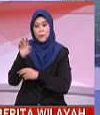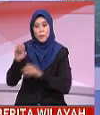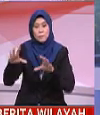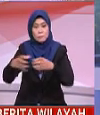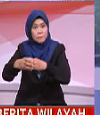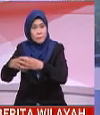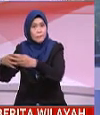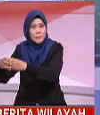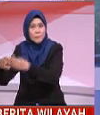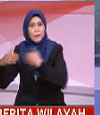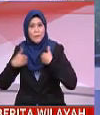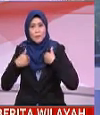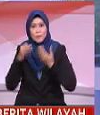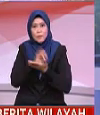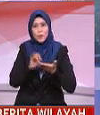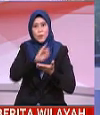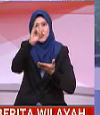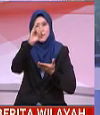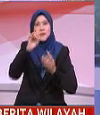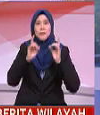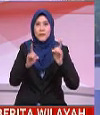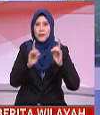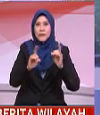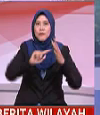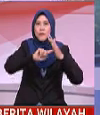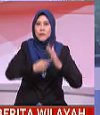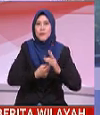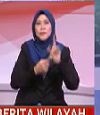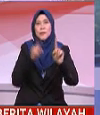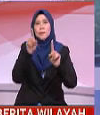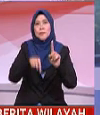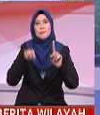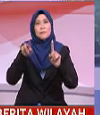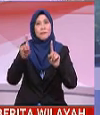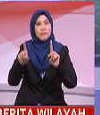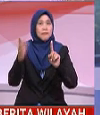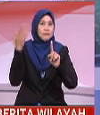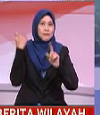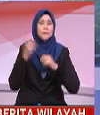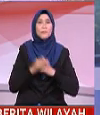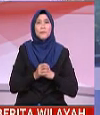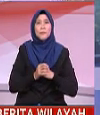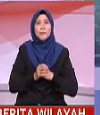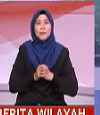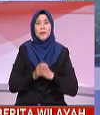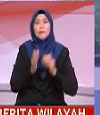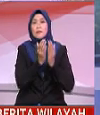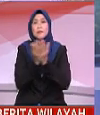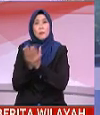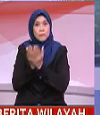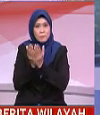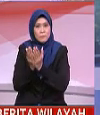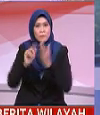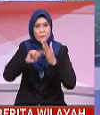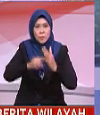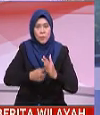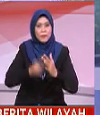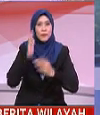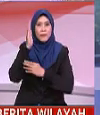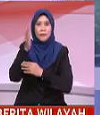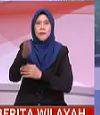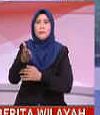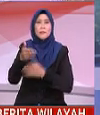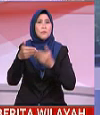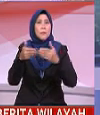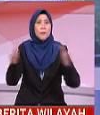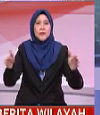COVID-19 melibatkan institusi pendidikan itu sejak 1 Januari lepas. Sesi persekolahan berkenaan akan berjalan